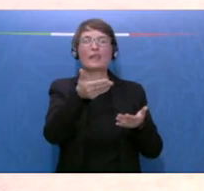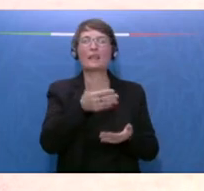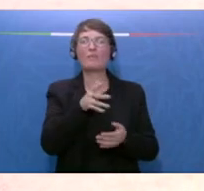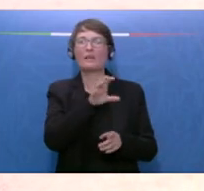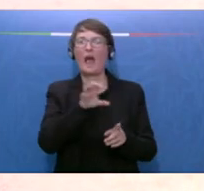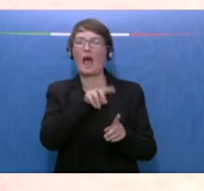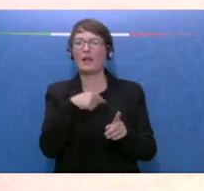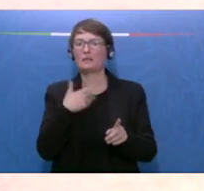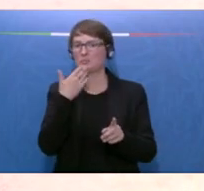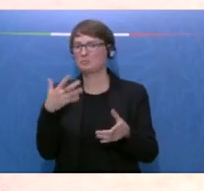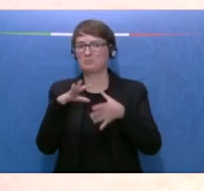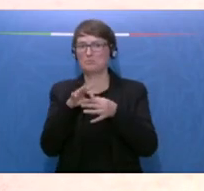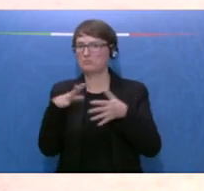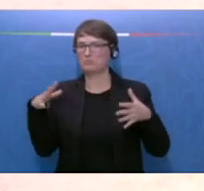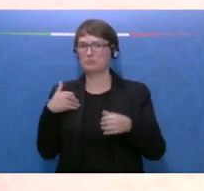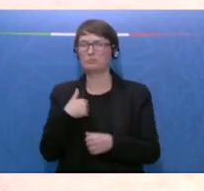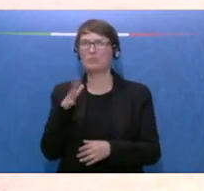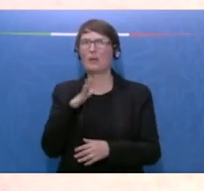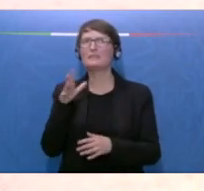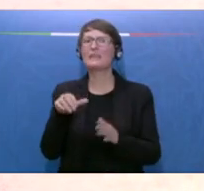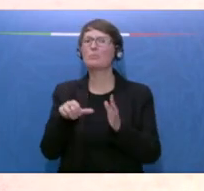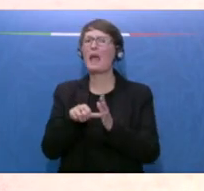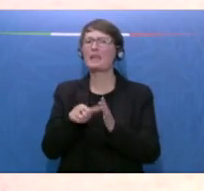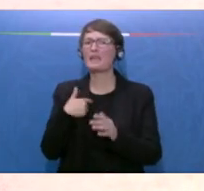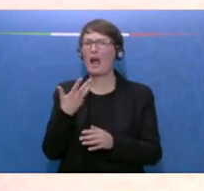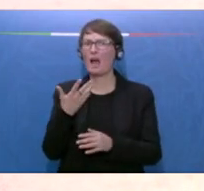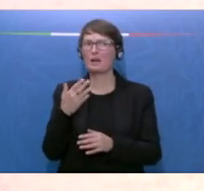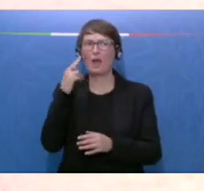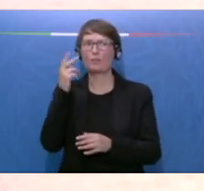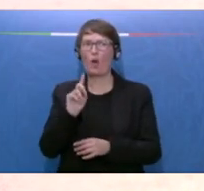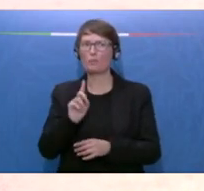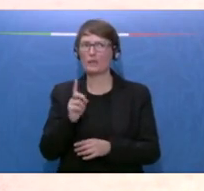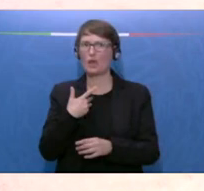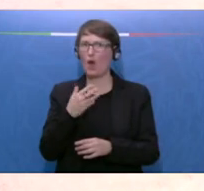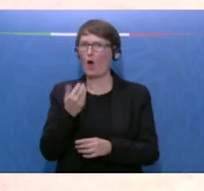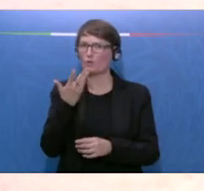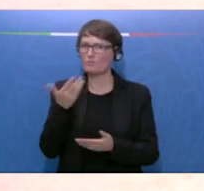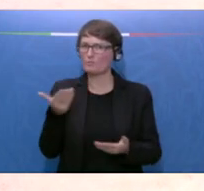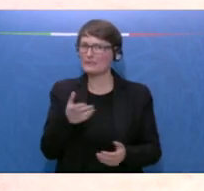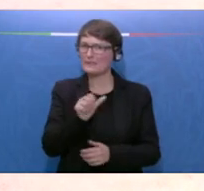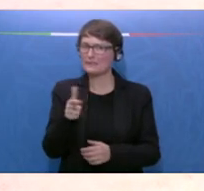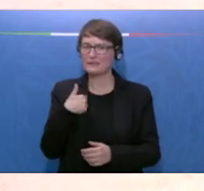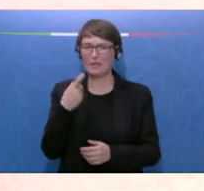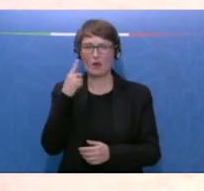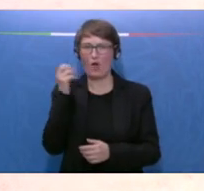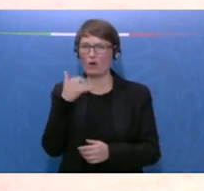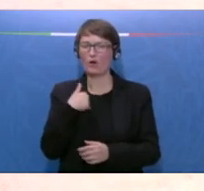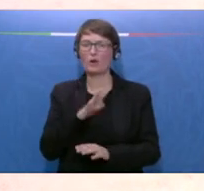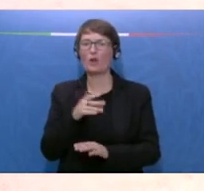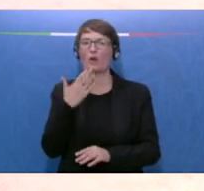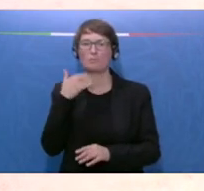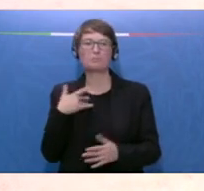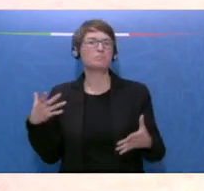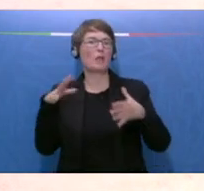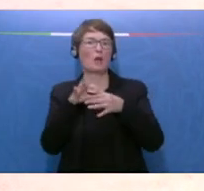l'iran non credo che fosse stato chiesto e non me lo ricordo comunque ma in ogni caso non credo ci sia nessuna connessione noi